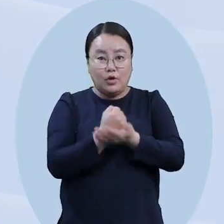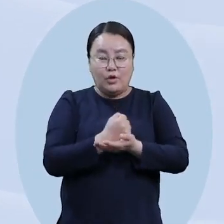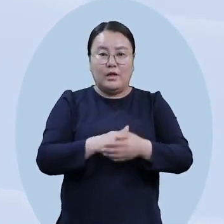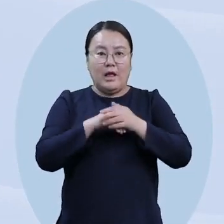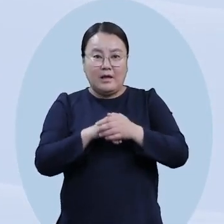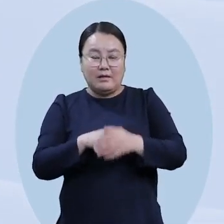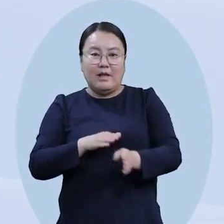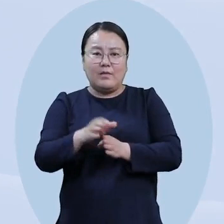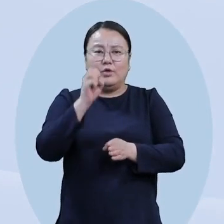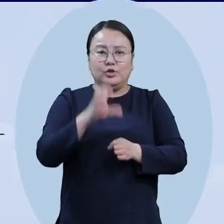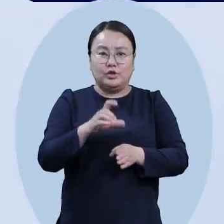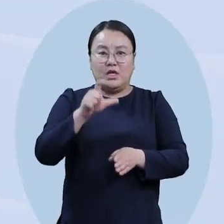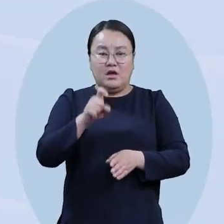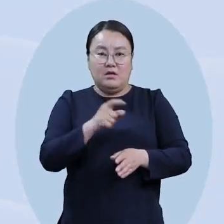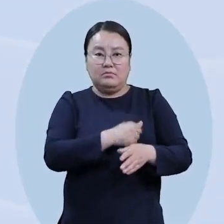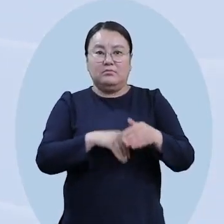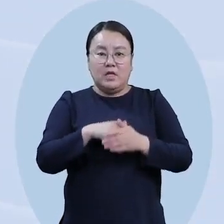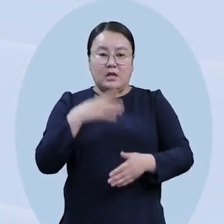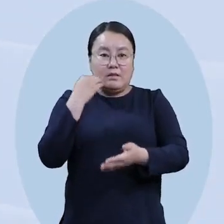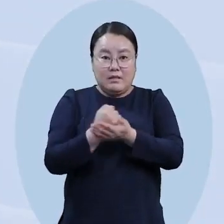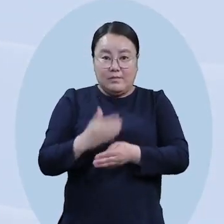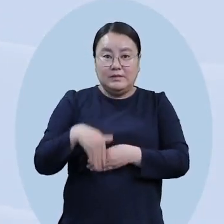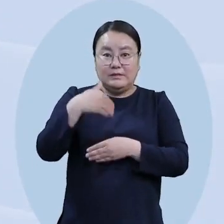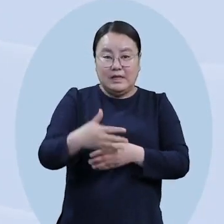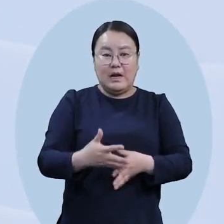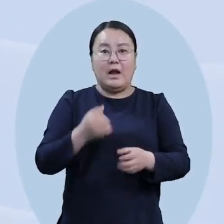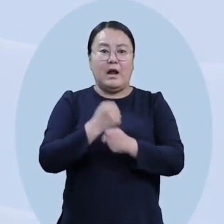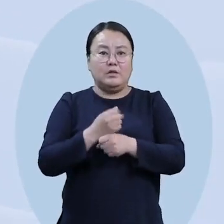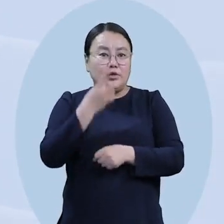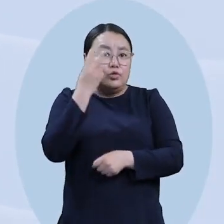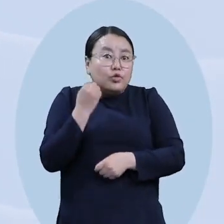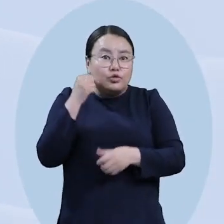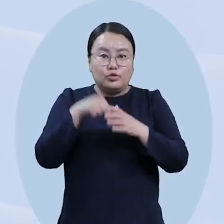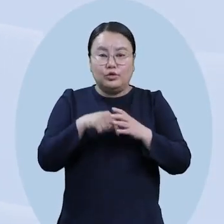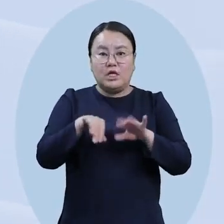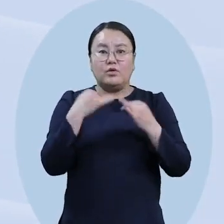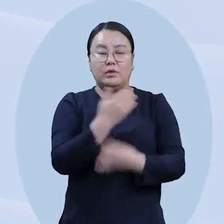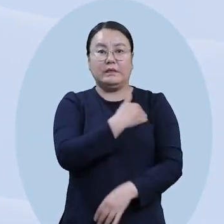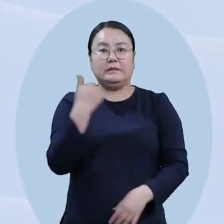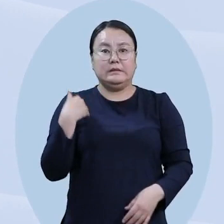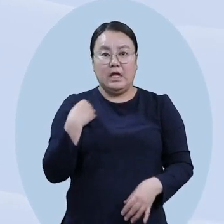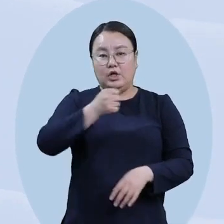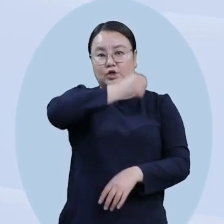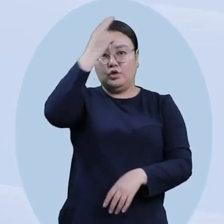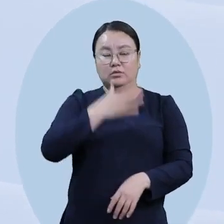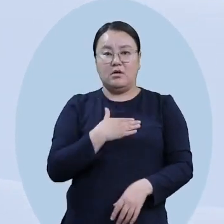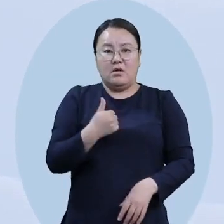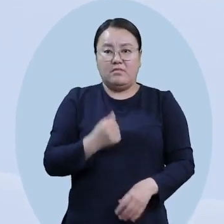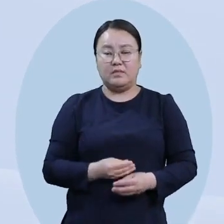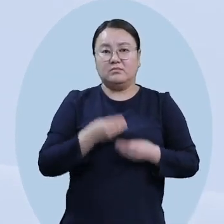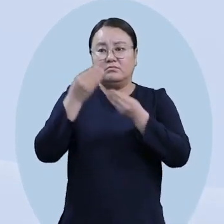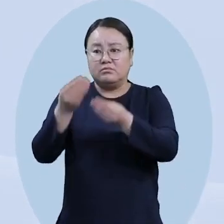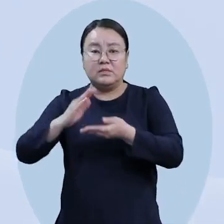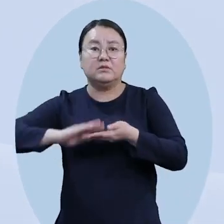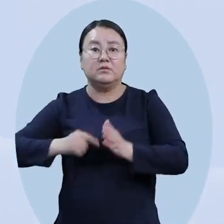албан ёсны эхийг нийтлэх. Нэмэлт өөрчлөлтийг баталснаас хойш ажлын 2 өдрийн дотор улсын хурлын дарга ерөнхийлөгчд бичлэн